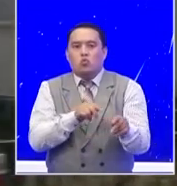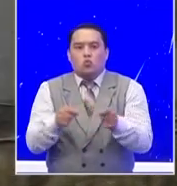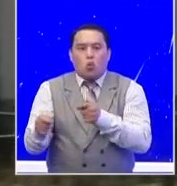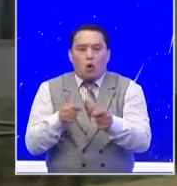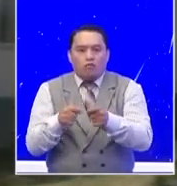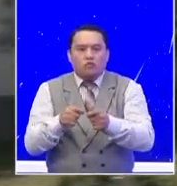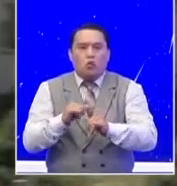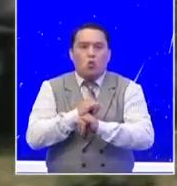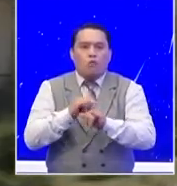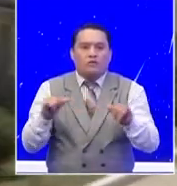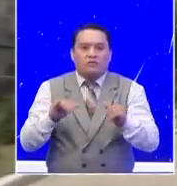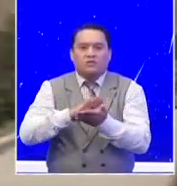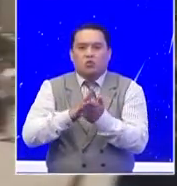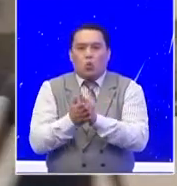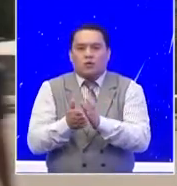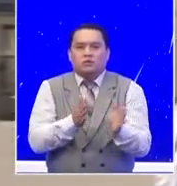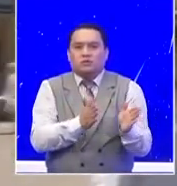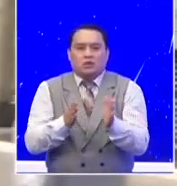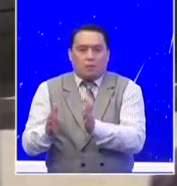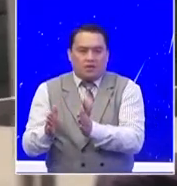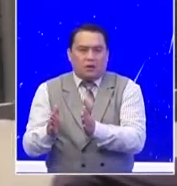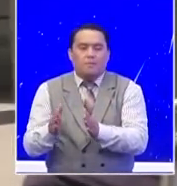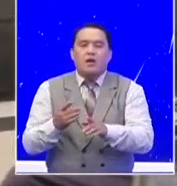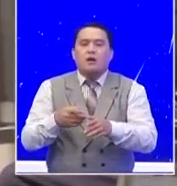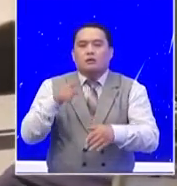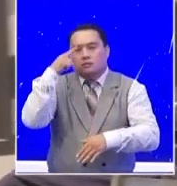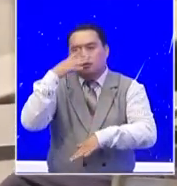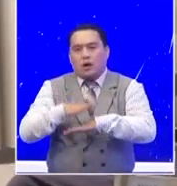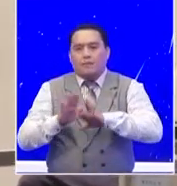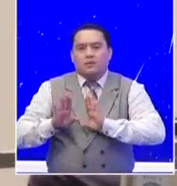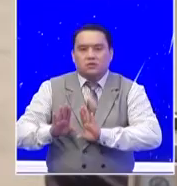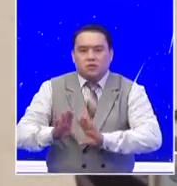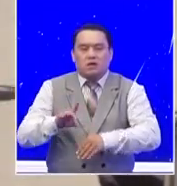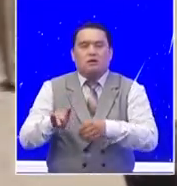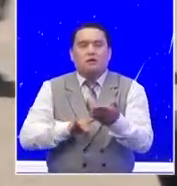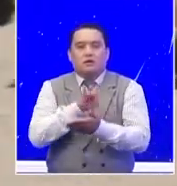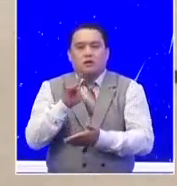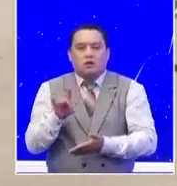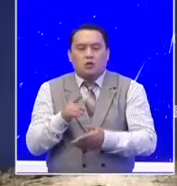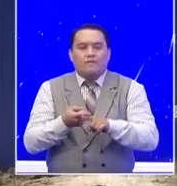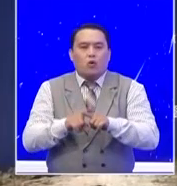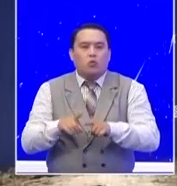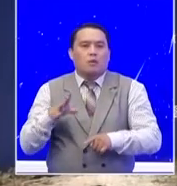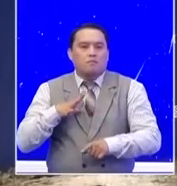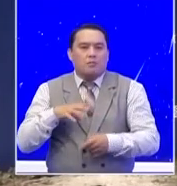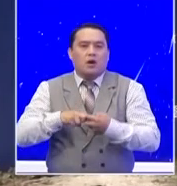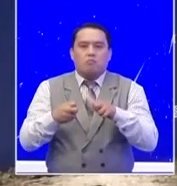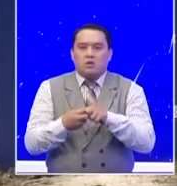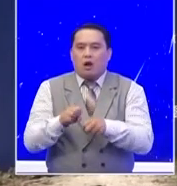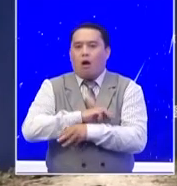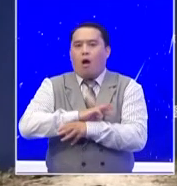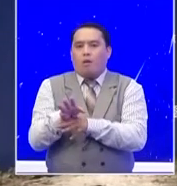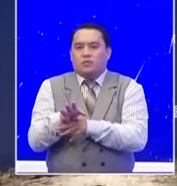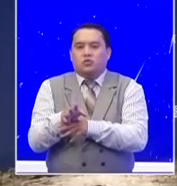области демографическая ситуация. Тем не менее, по словам заместителя директора районной больницы Айдара Салтангазиева, проблем с